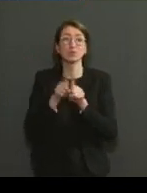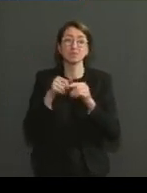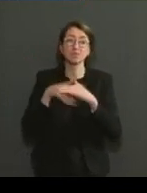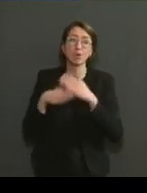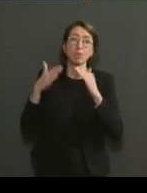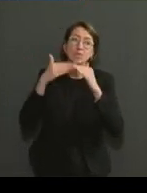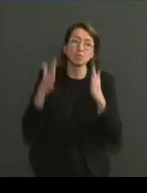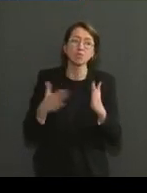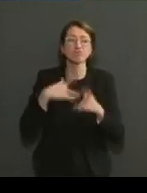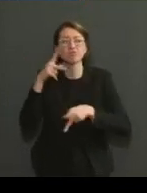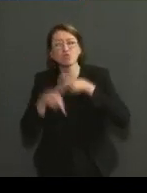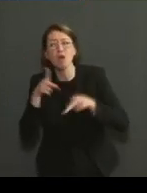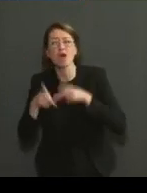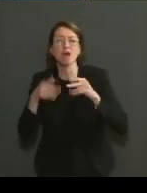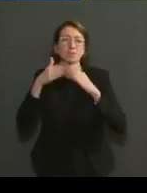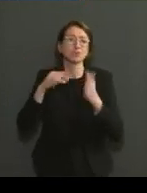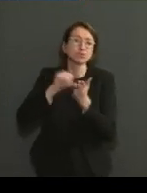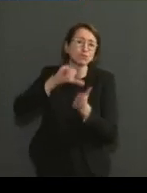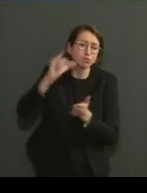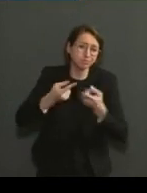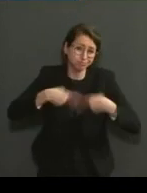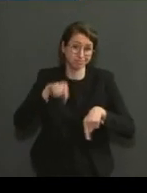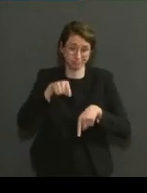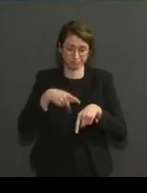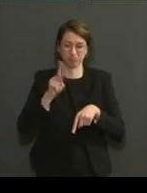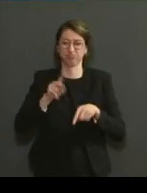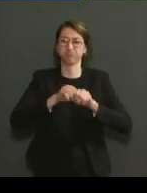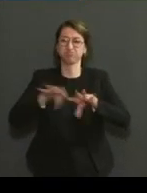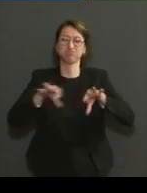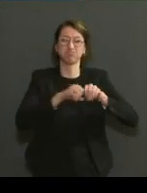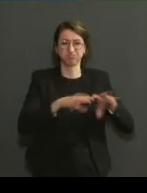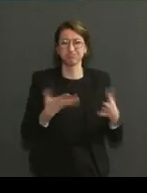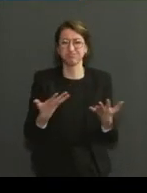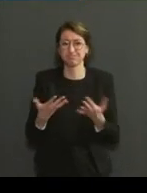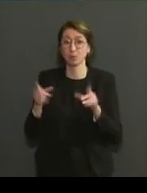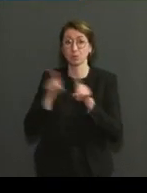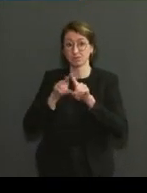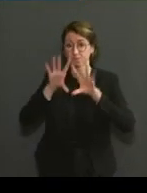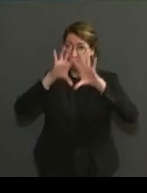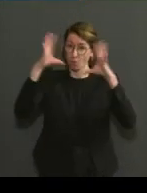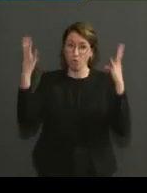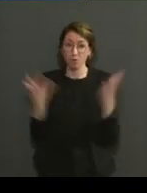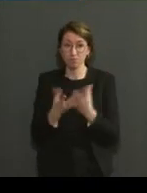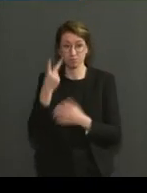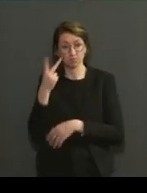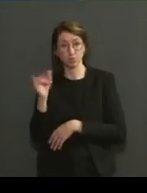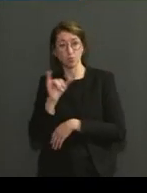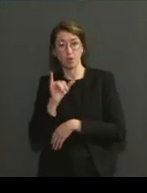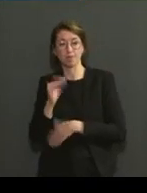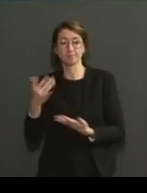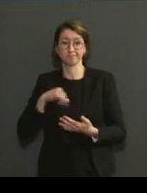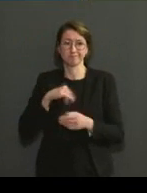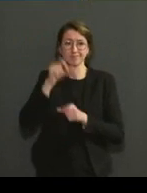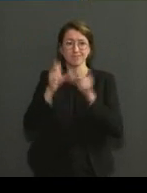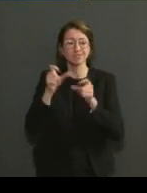faut pas négliger le fait qu'à peu près partout dans le monde, on a montré que le travail peut jouer effectivement un rôle, plus fréquemment dans